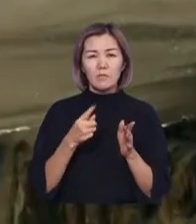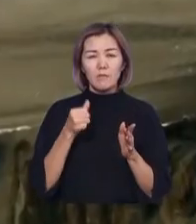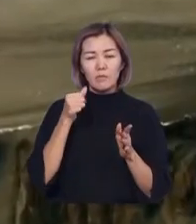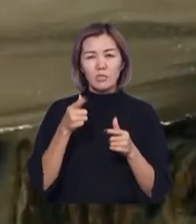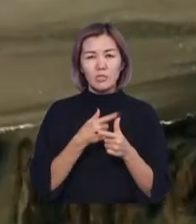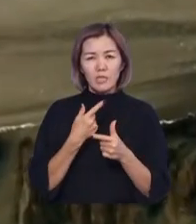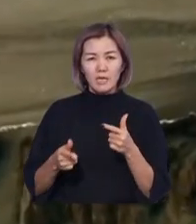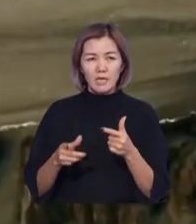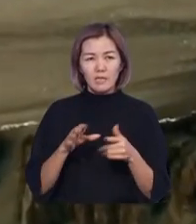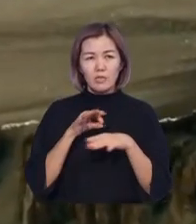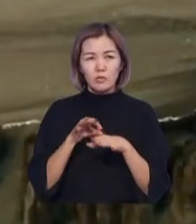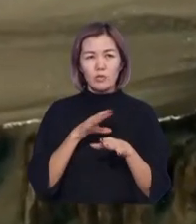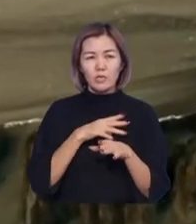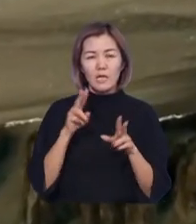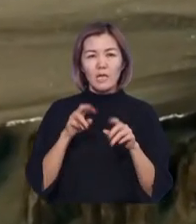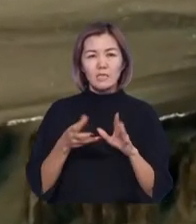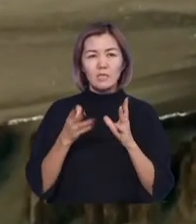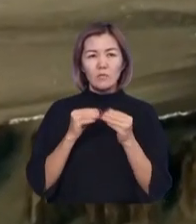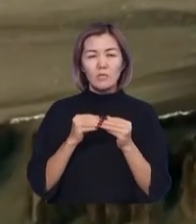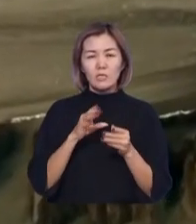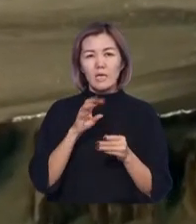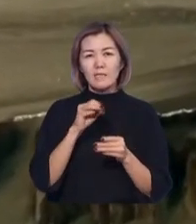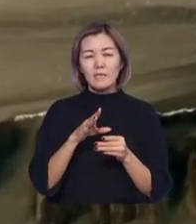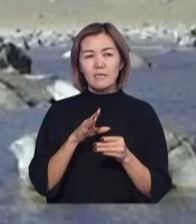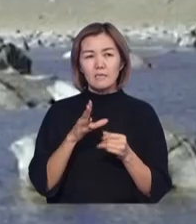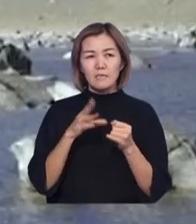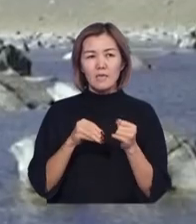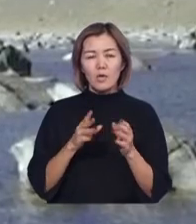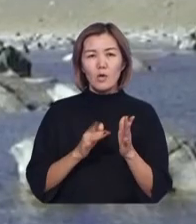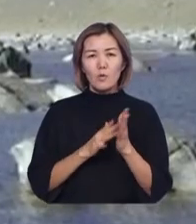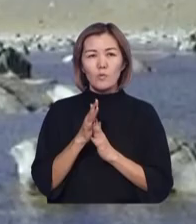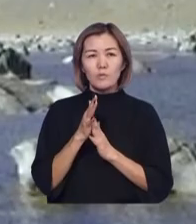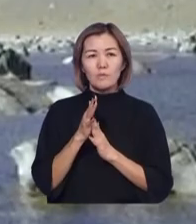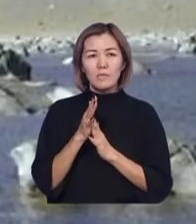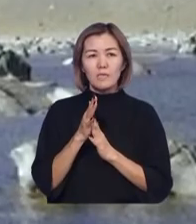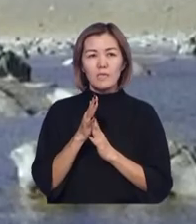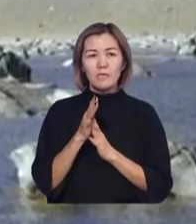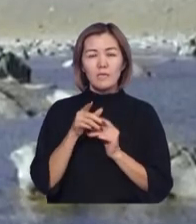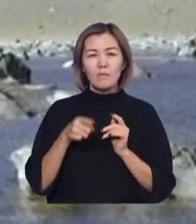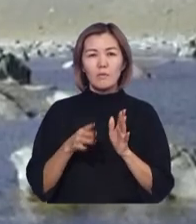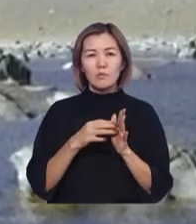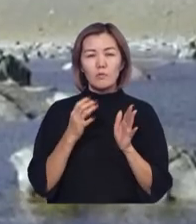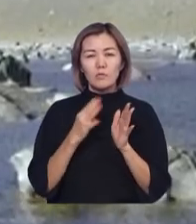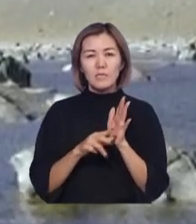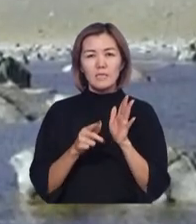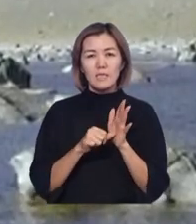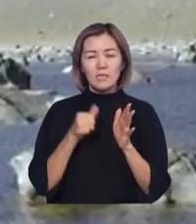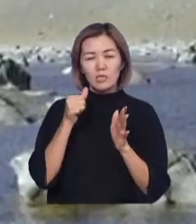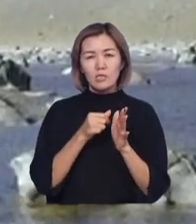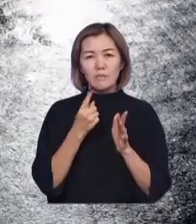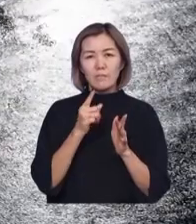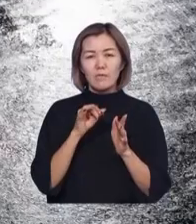1986-2021 жылдар аралығында жүргізілді. Зерттеу нәтижесінде Антарктида түбегіндегі өсімдіктер жамылғысының алаңы 1986 жылы 1